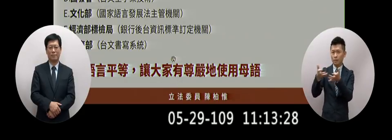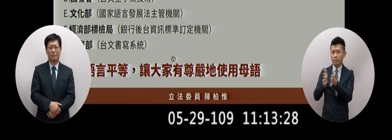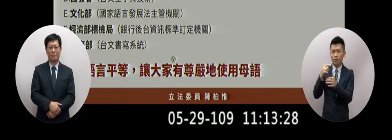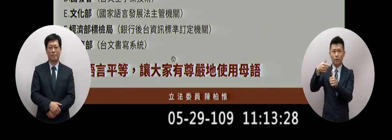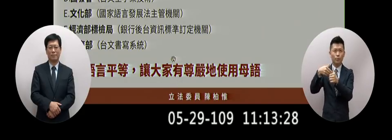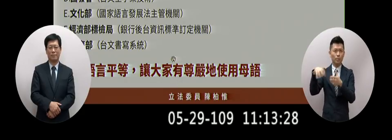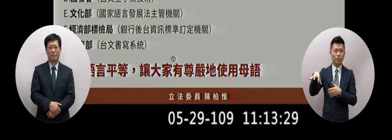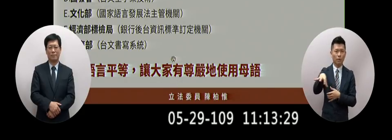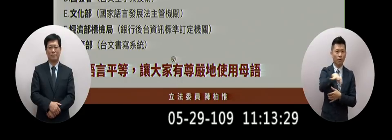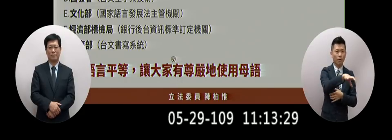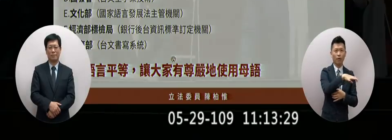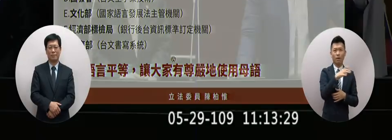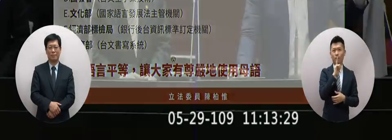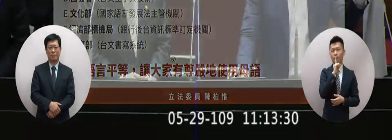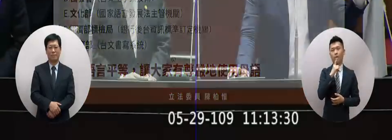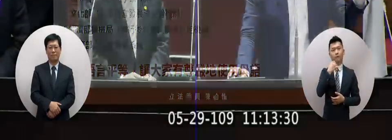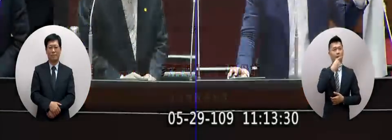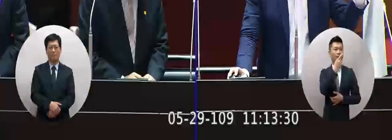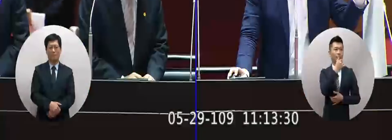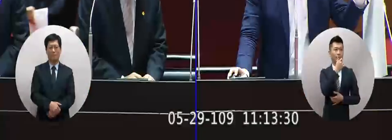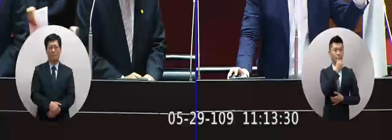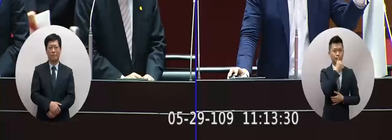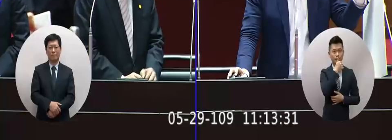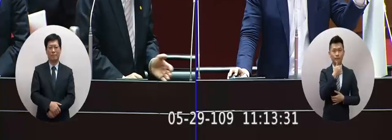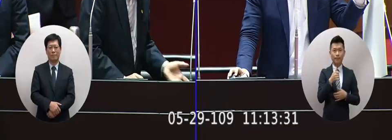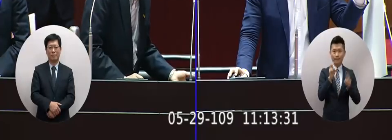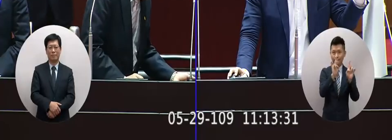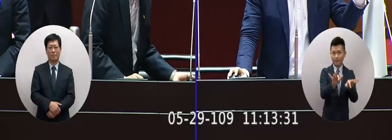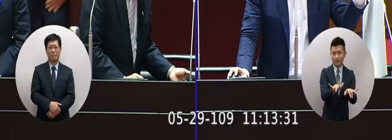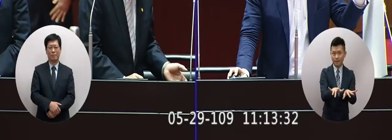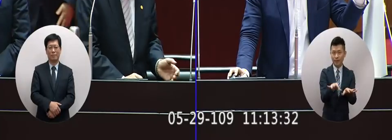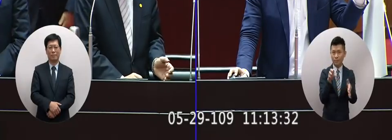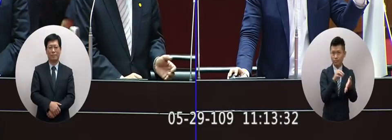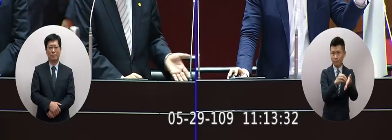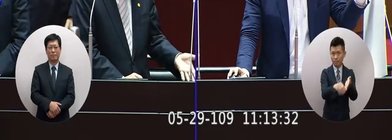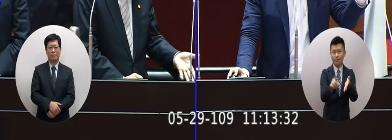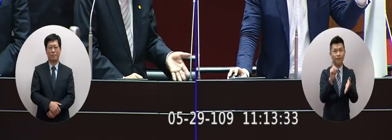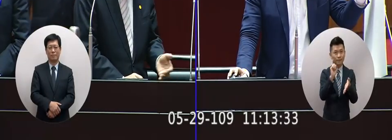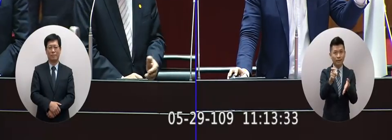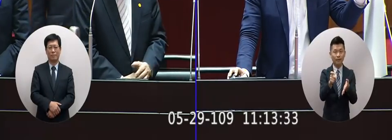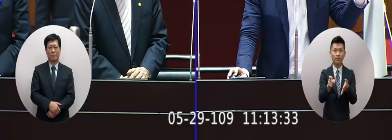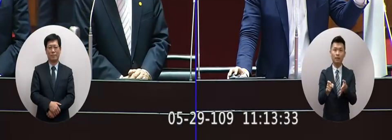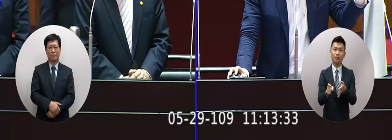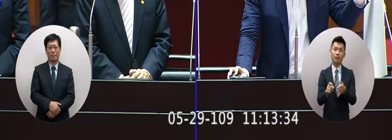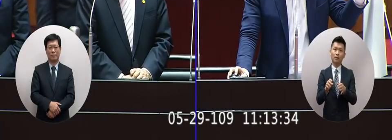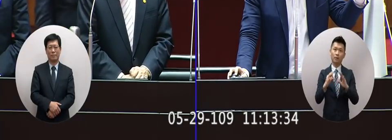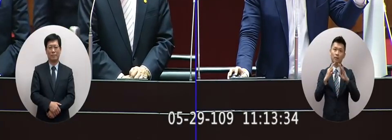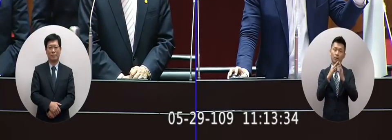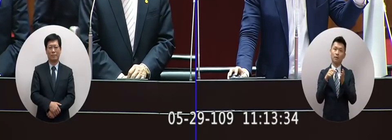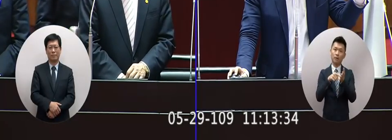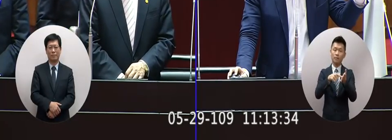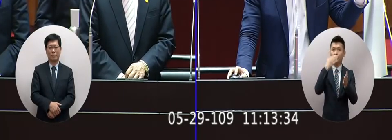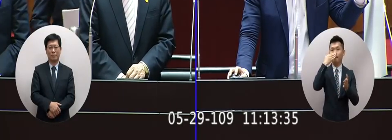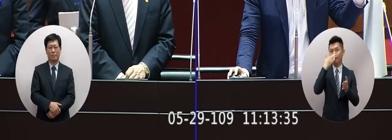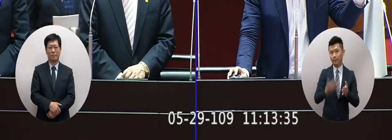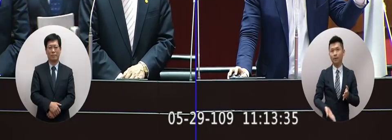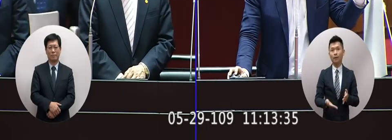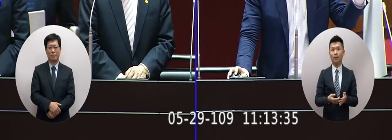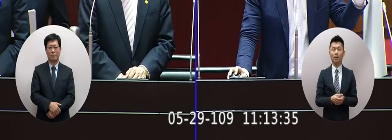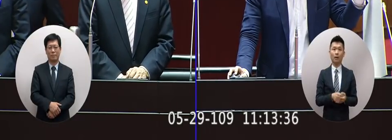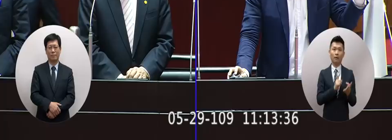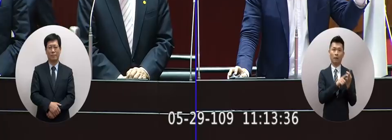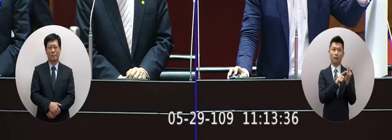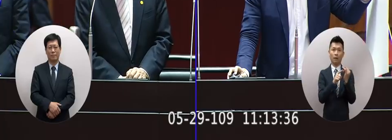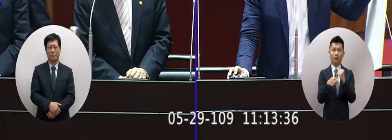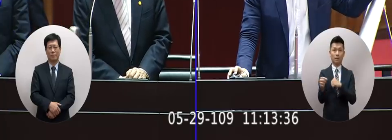咱的台语文无法度输入即个电脑的系统，所以无法度来开户啦。哇，竟然有法度安尼，一两三